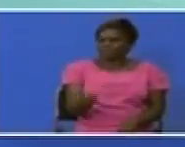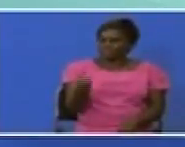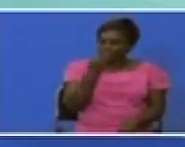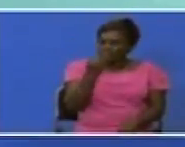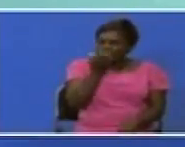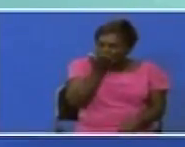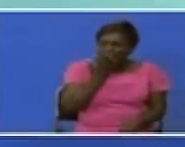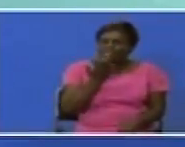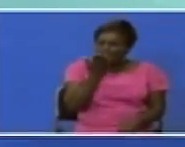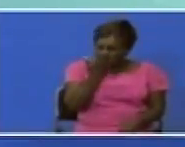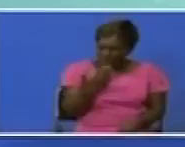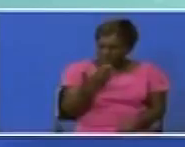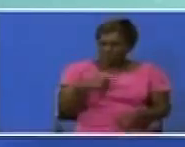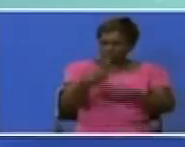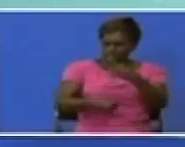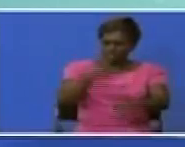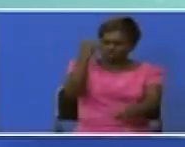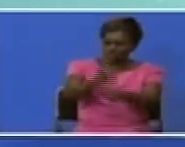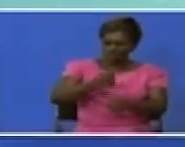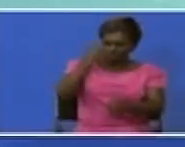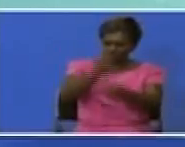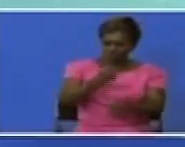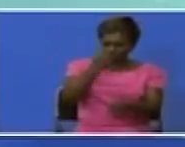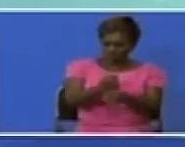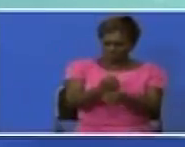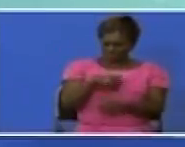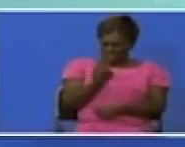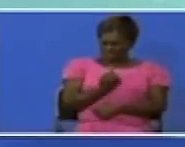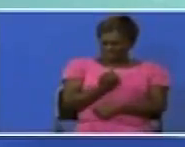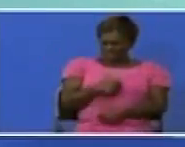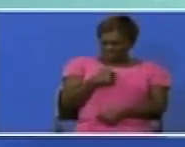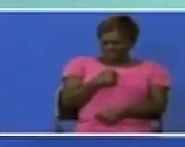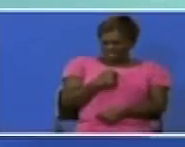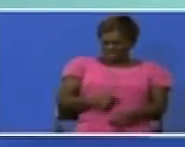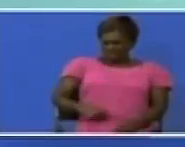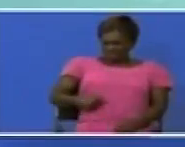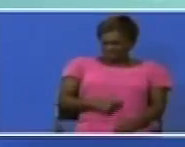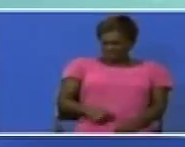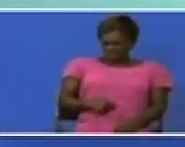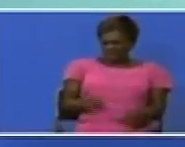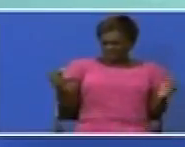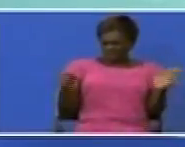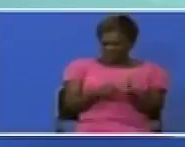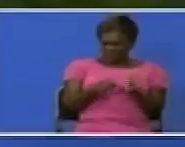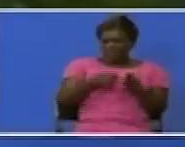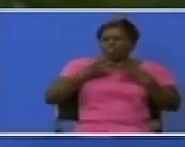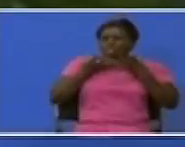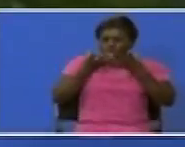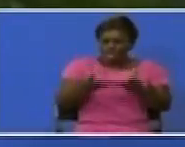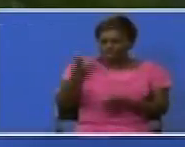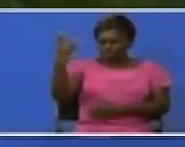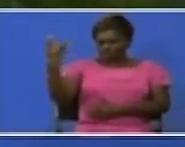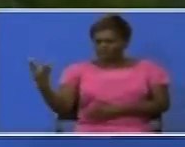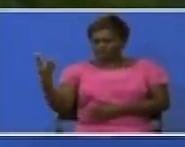Kukula tukaendelea na kazi. Mimi nikasikia tumbo iko na moto. Kaanza kutabika.